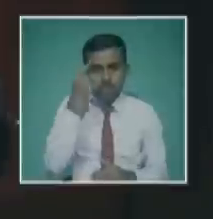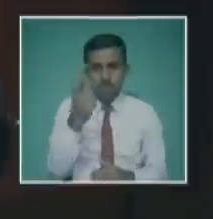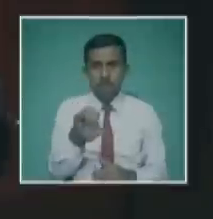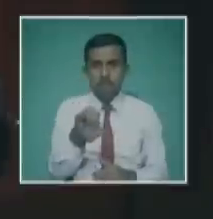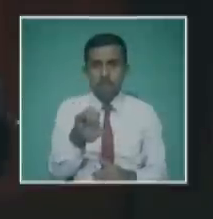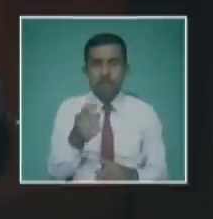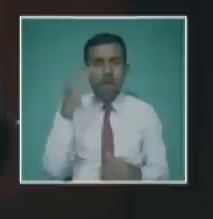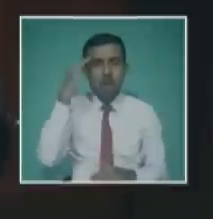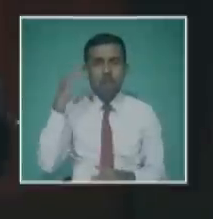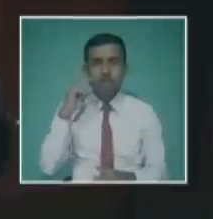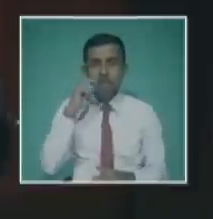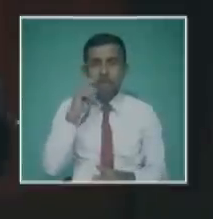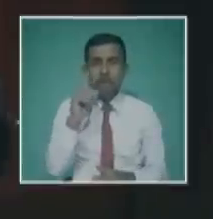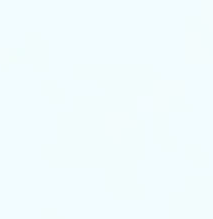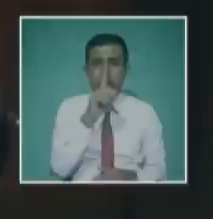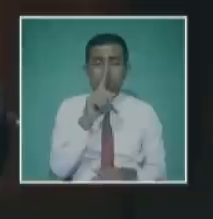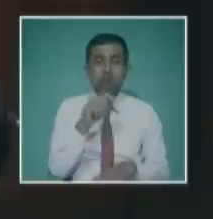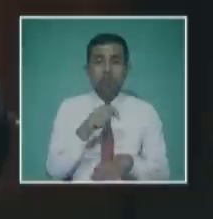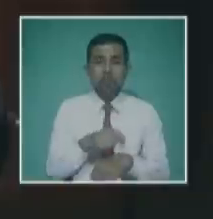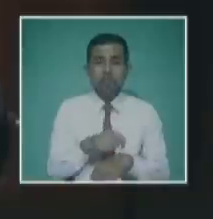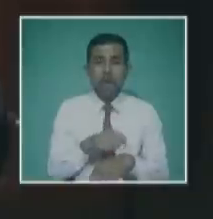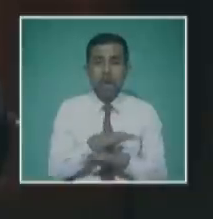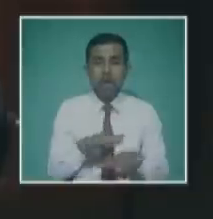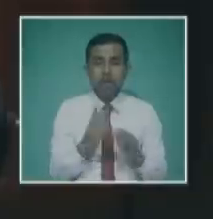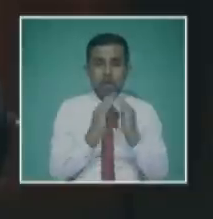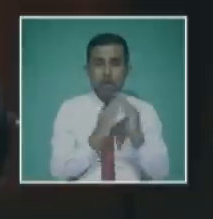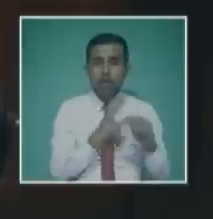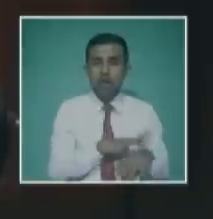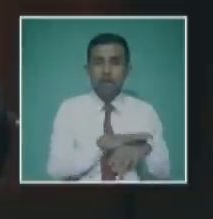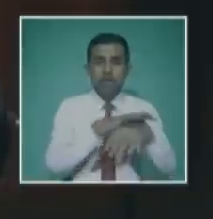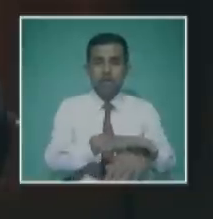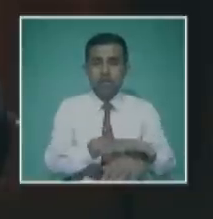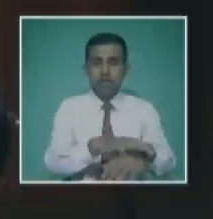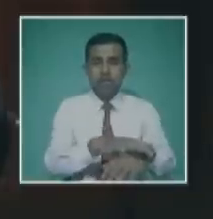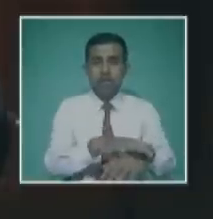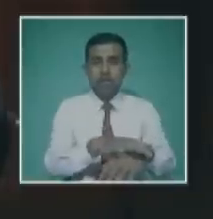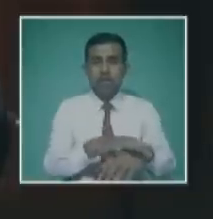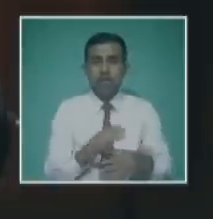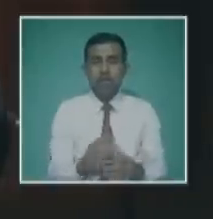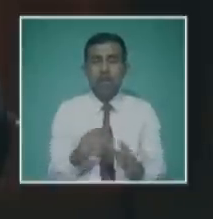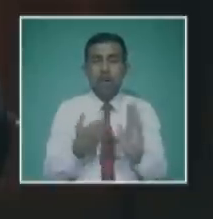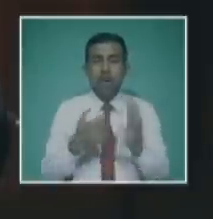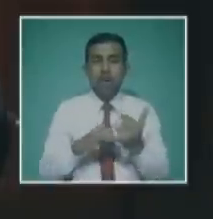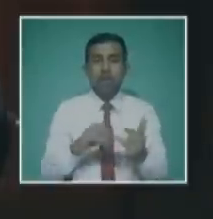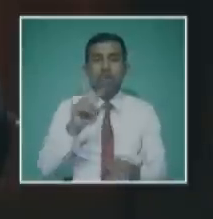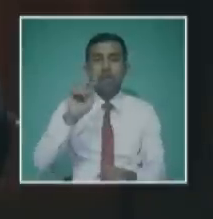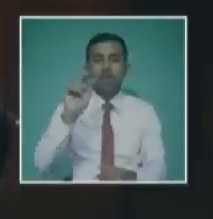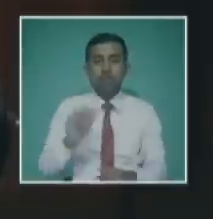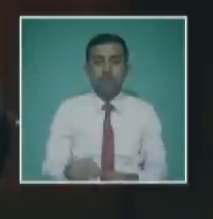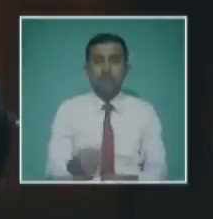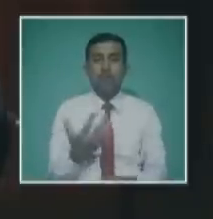එතකොට මේ දෙමව්පියන්ට පළවෙනි වාරයට ළමයා පාසලට යවන්නට අඩුම තරමේ රුපියල් 20,000ක්වත්